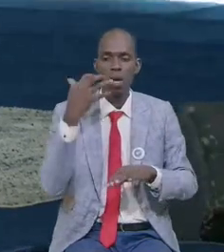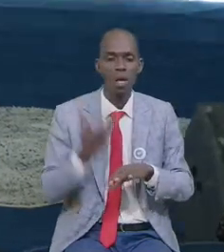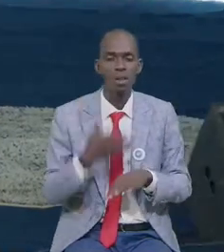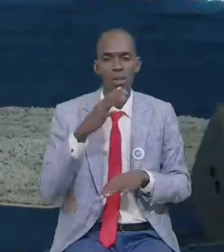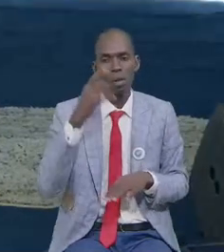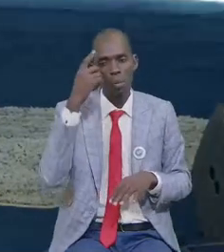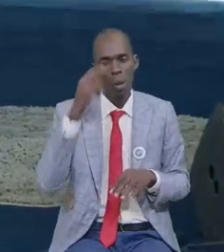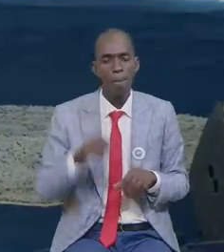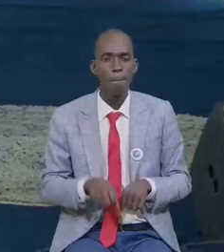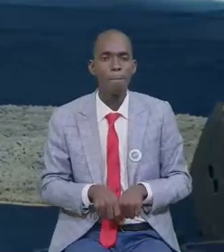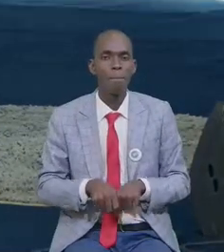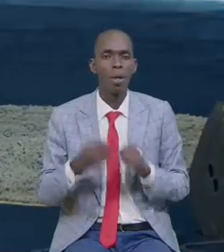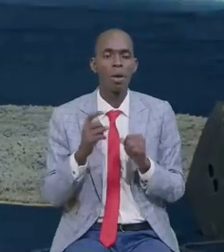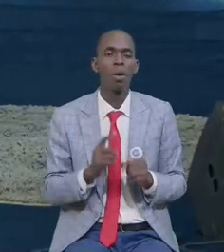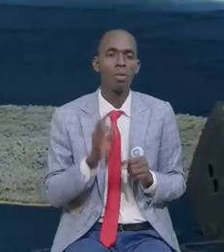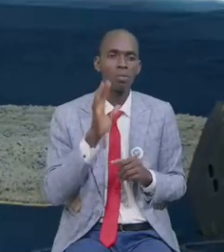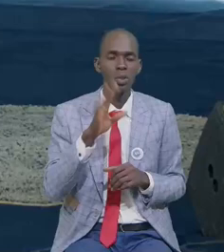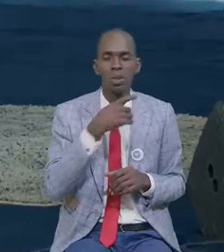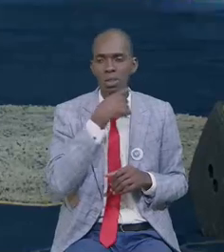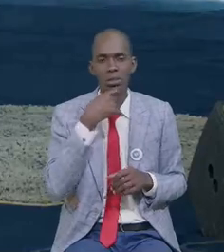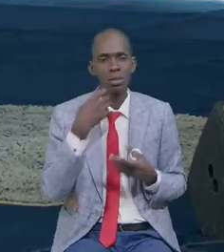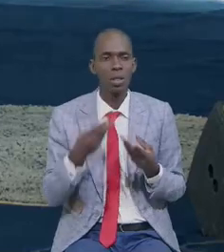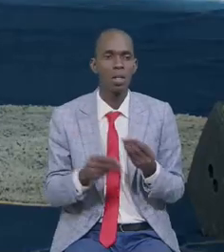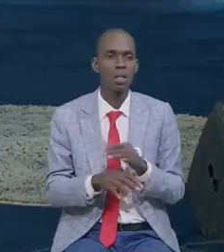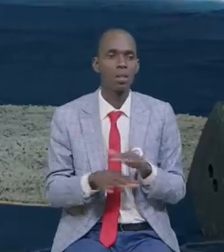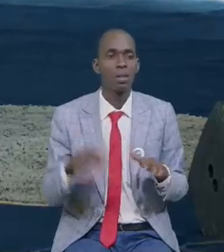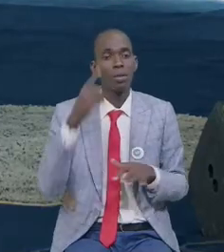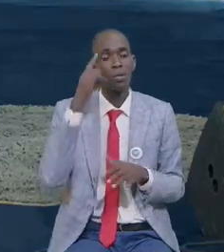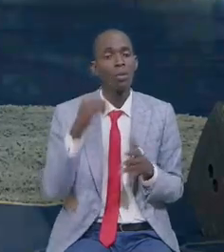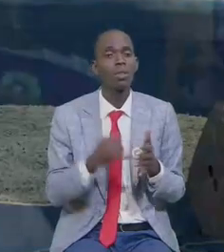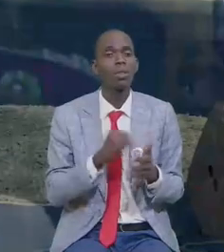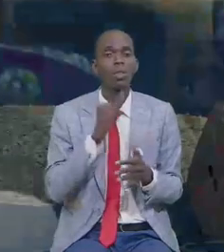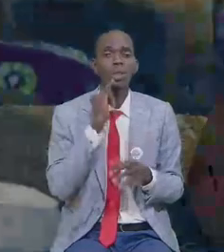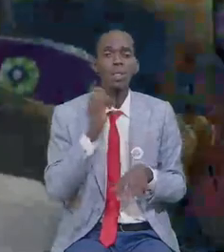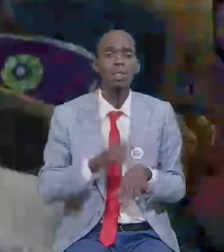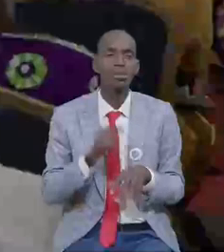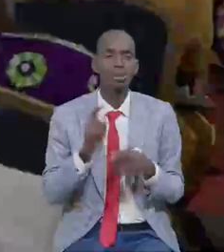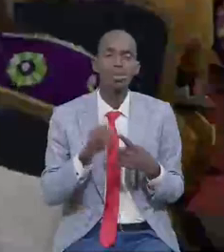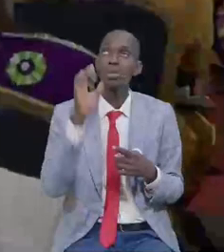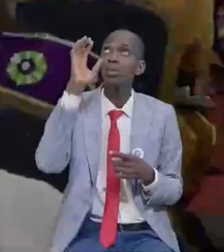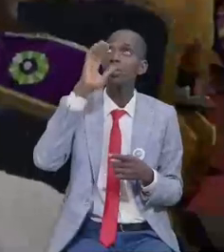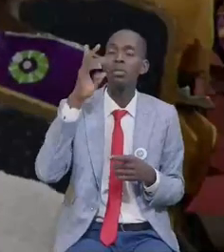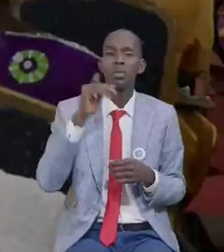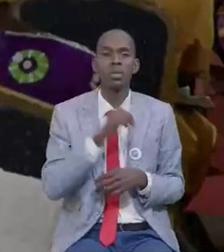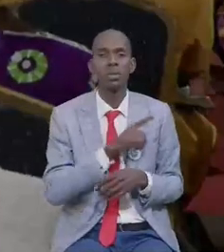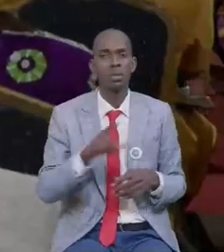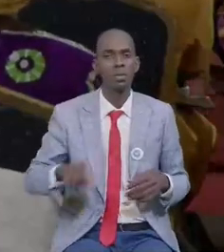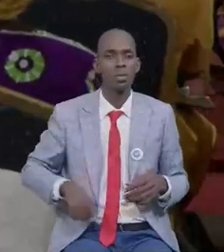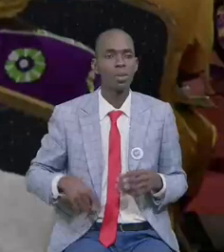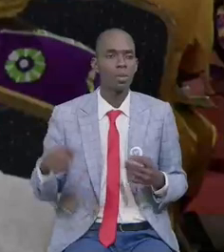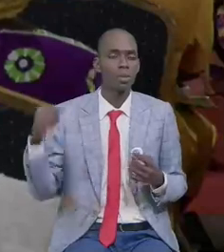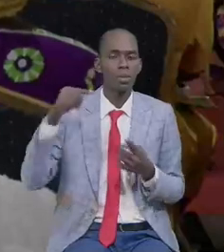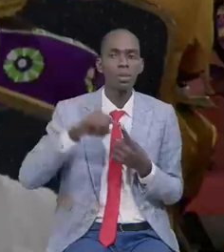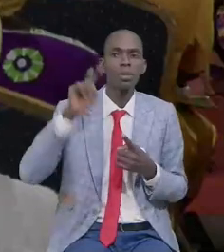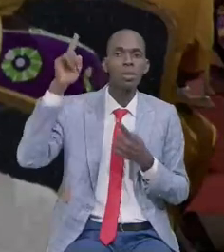Ne ferme pas ton cœur. Défrichez-vous un champ nouveau. Il est temps de chercher l'Éternel jusqu'à ce qu'il